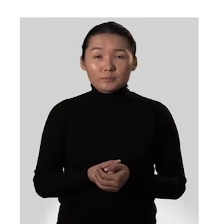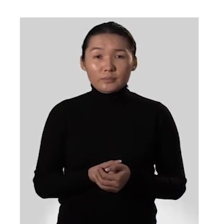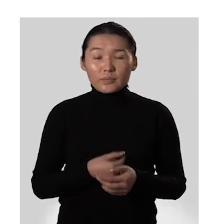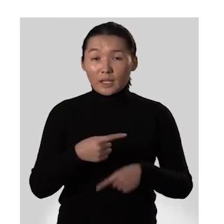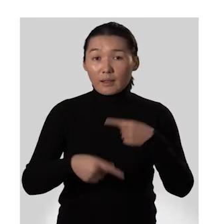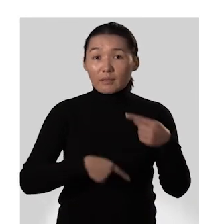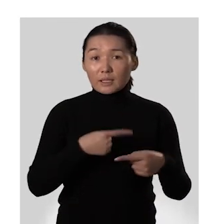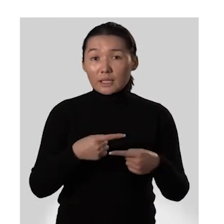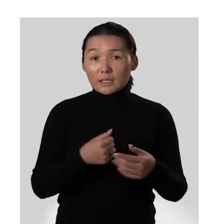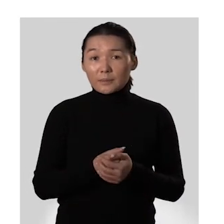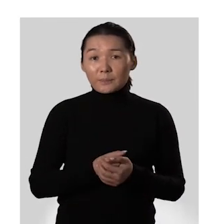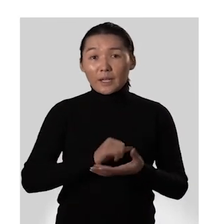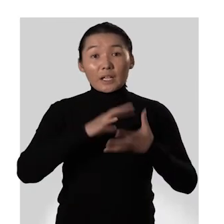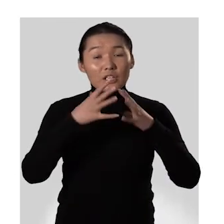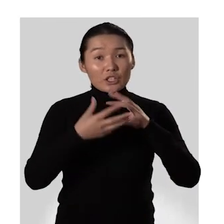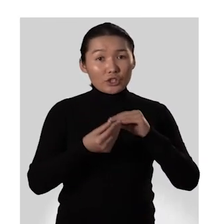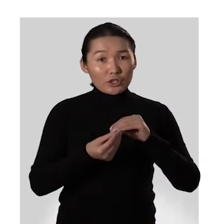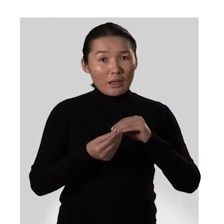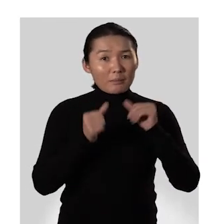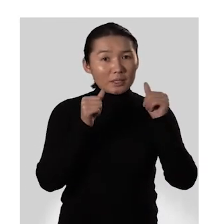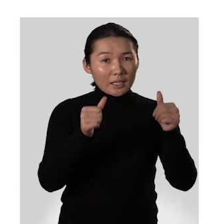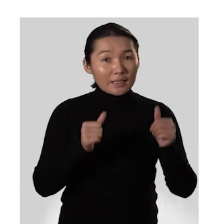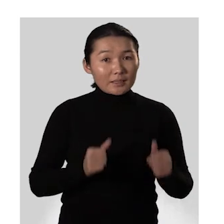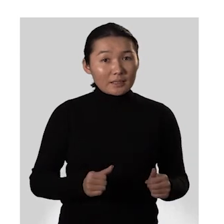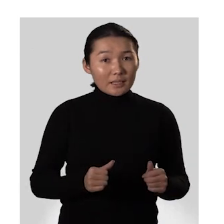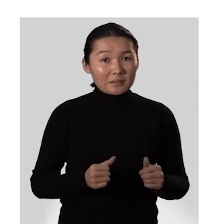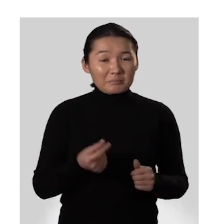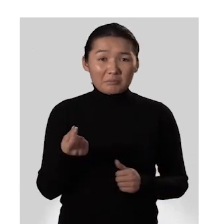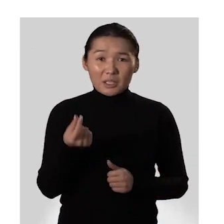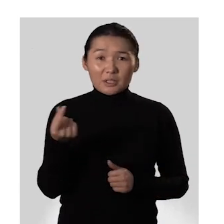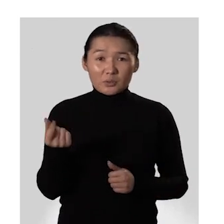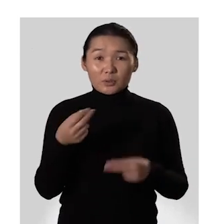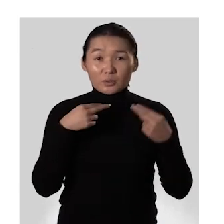Андан кийин жалпы картинанын майда чүйдөсүнө көңүл бургула.